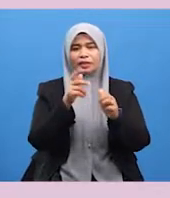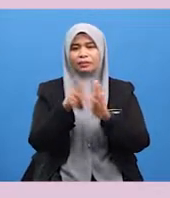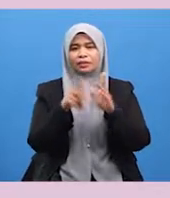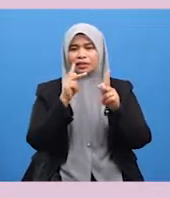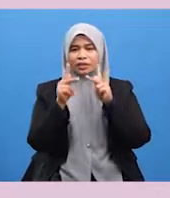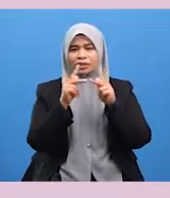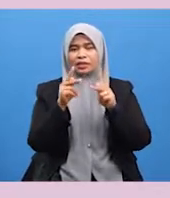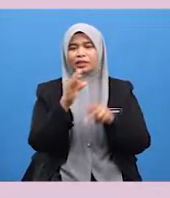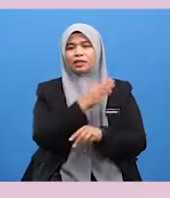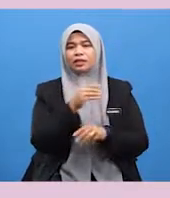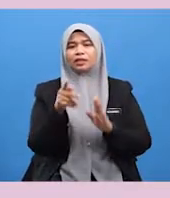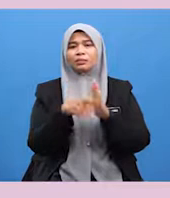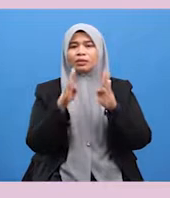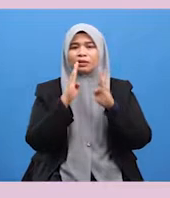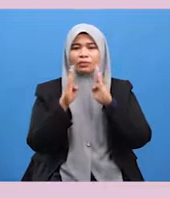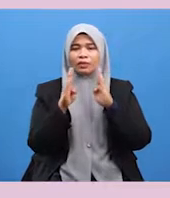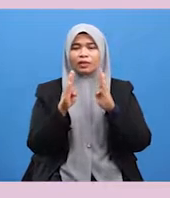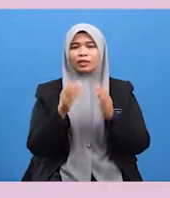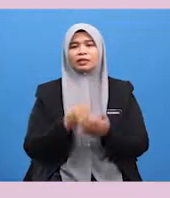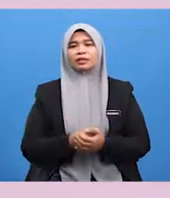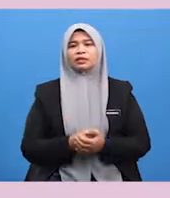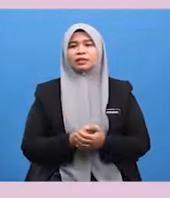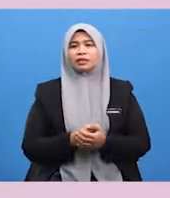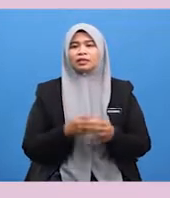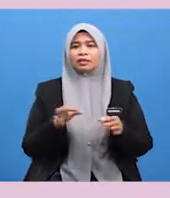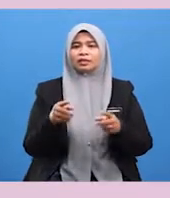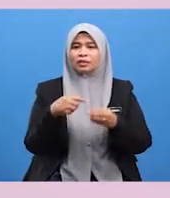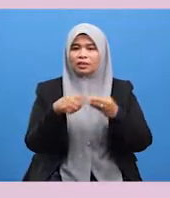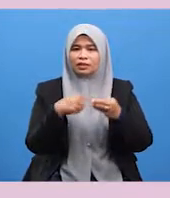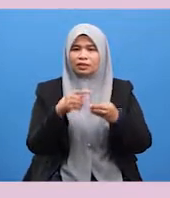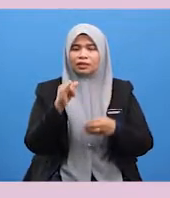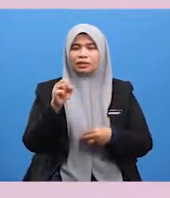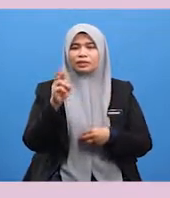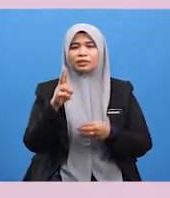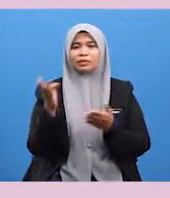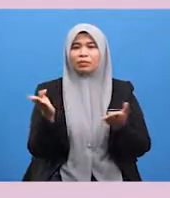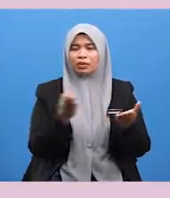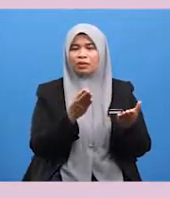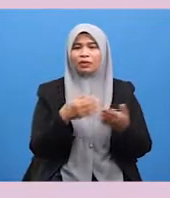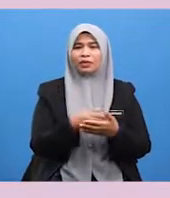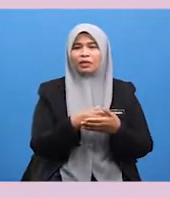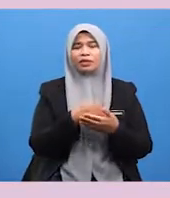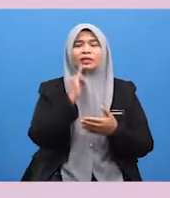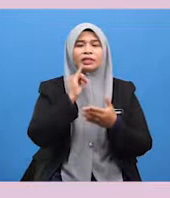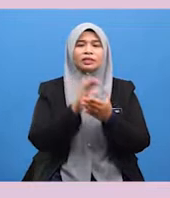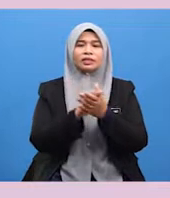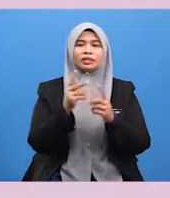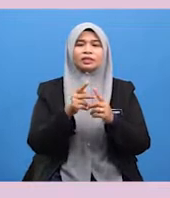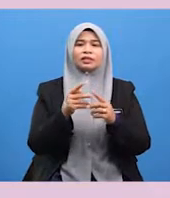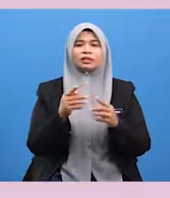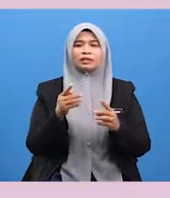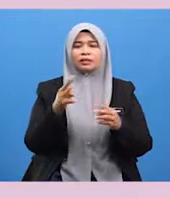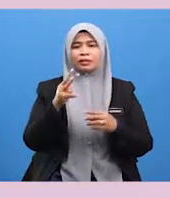perkataan perbualan dengan Seri Amerta berkaitan isu membawa anak isteri ke medan perang